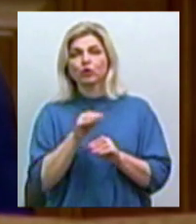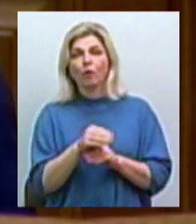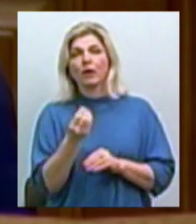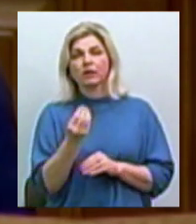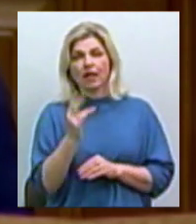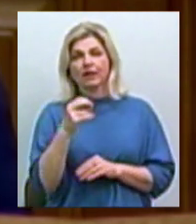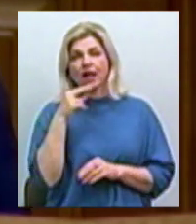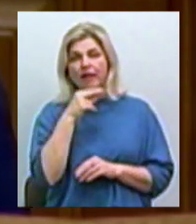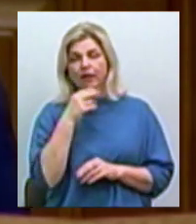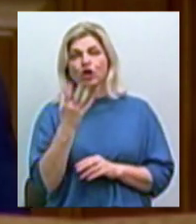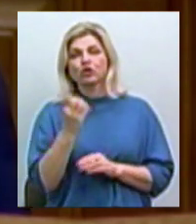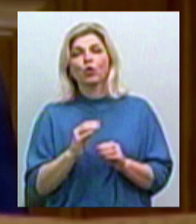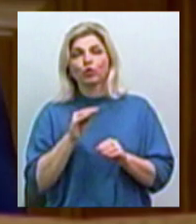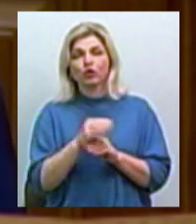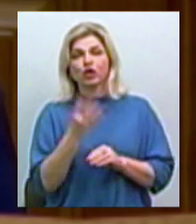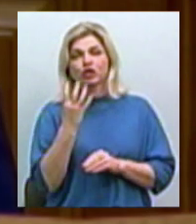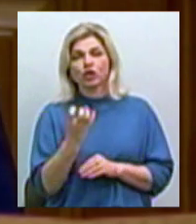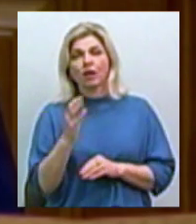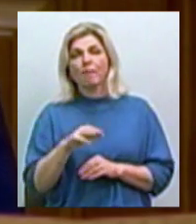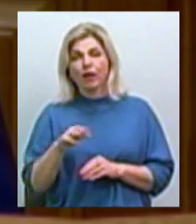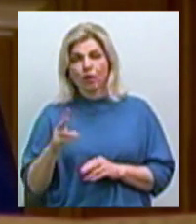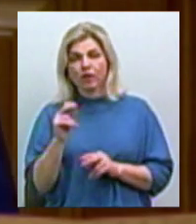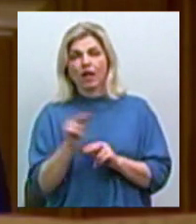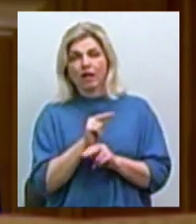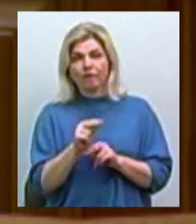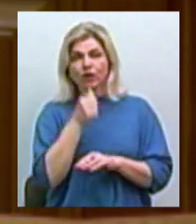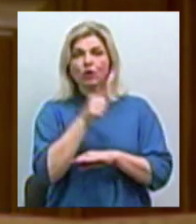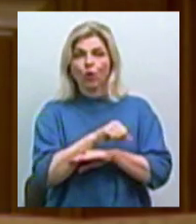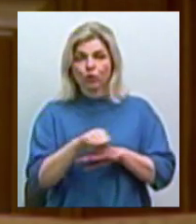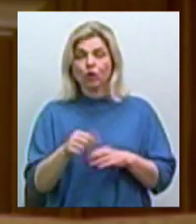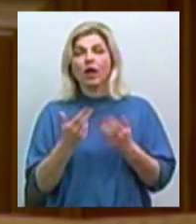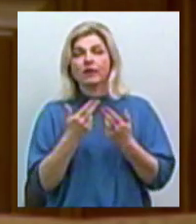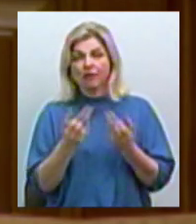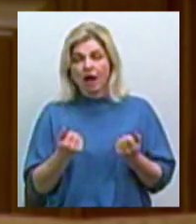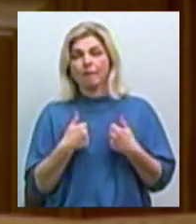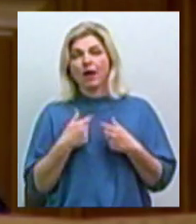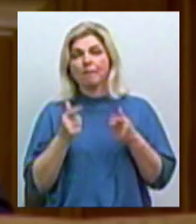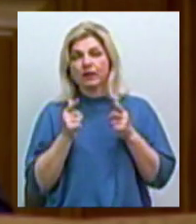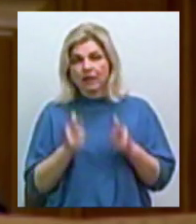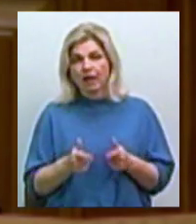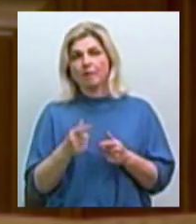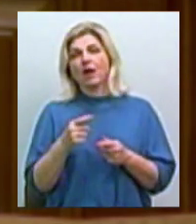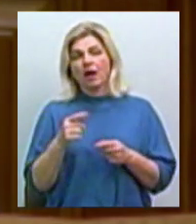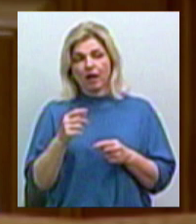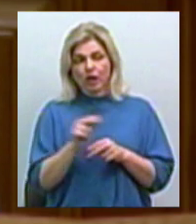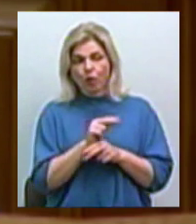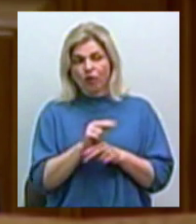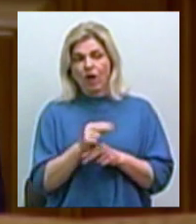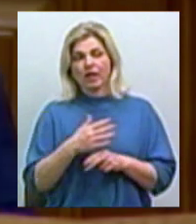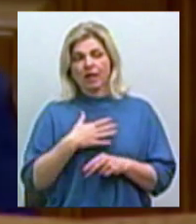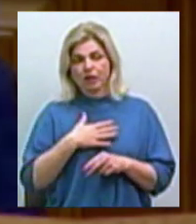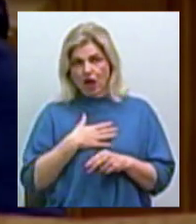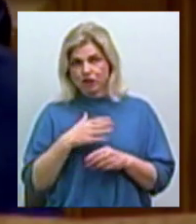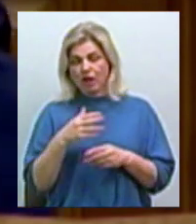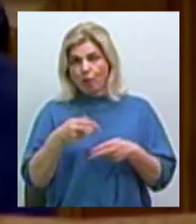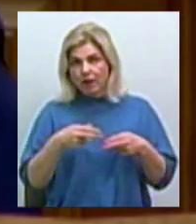ще додаткові 400 мільйонів на лікування за кордонів. Так, ми підтримуємо розвиток нашої трансплантології, лікування тут, але поки